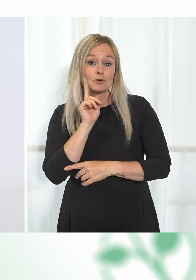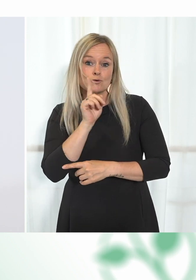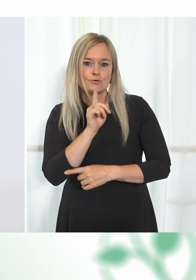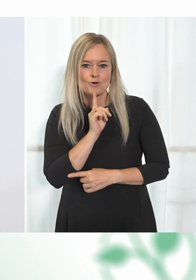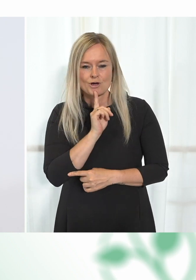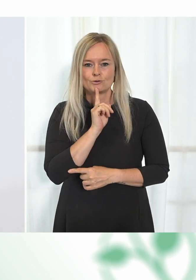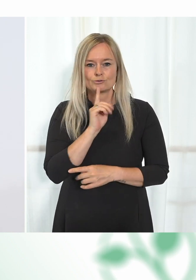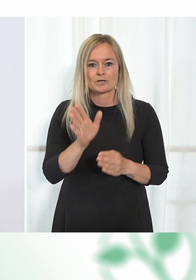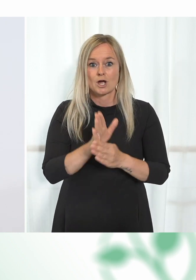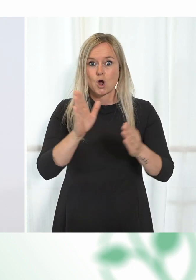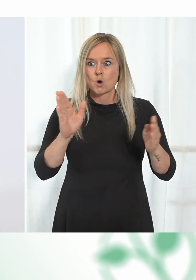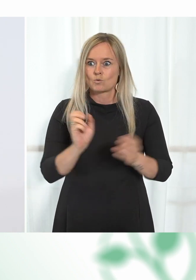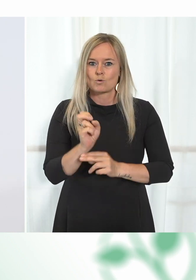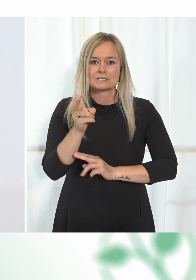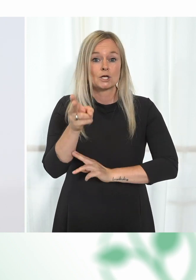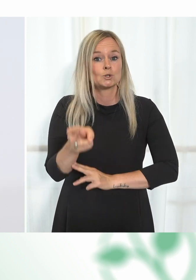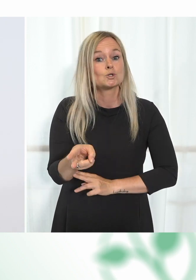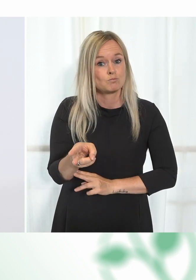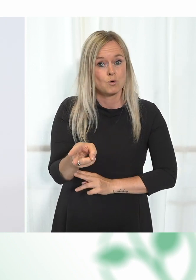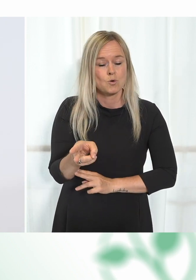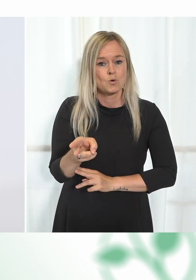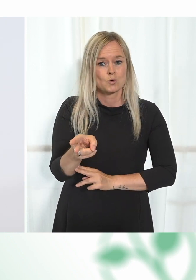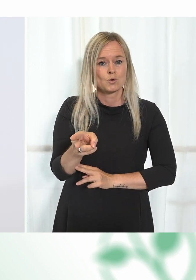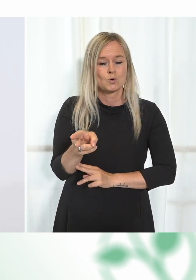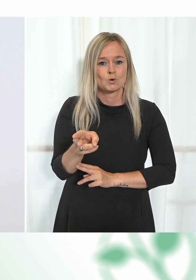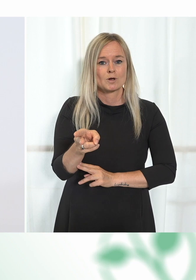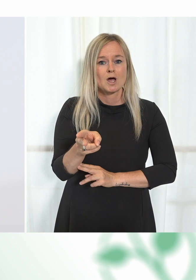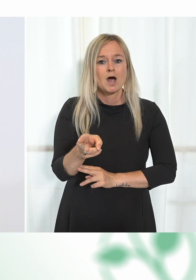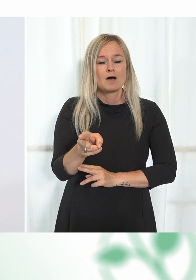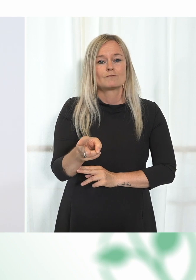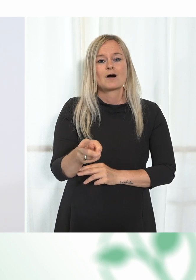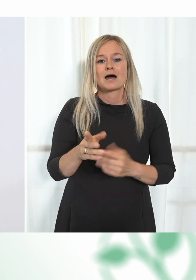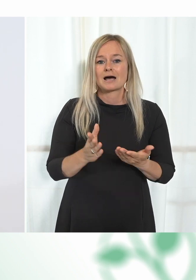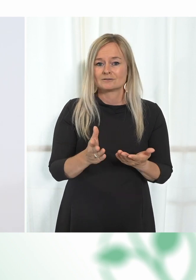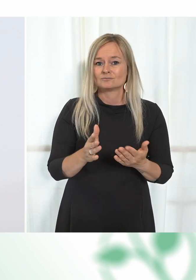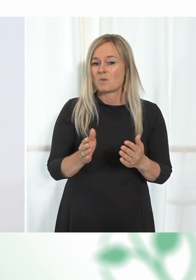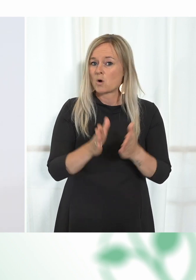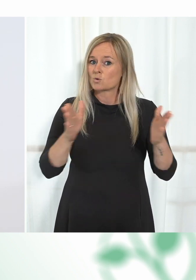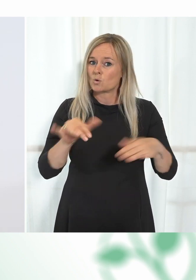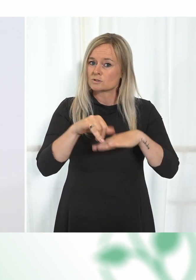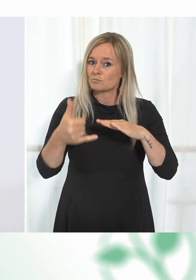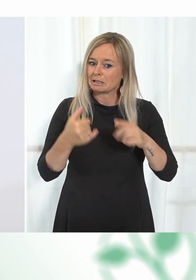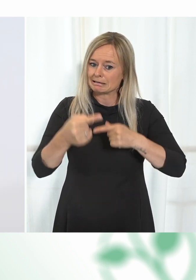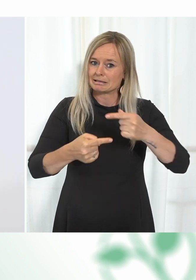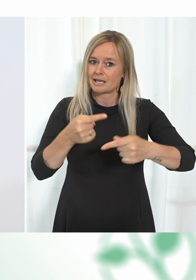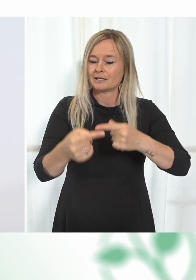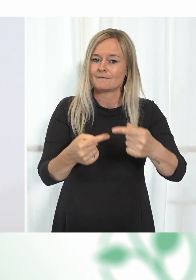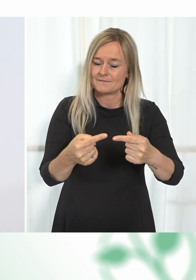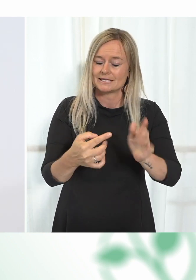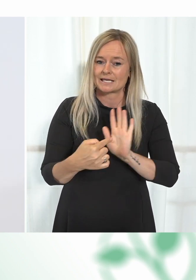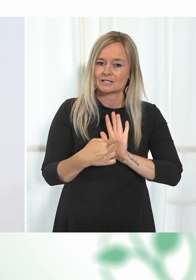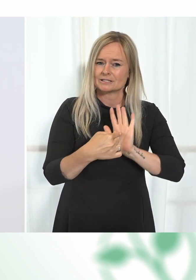einen großen Sprung gemacht hat, vor allem in der Distribution, da große Projekte entwickelt hat. Und das zeigt, dass auch Menschen,